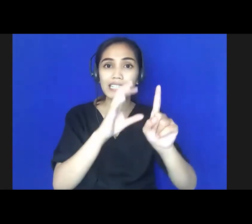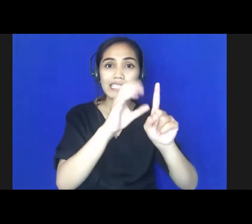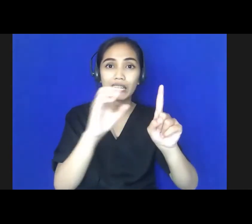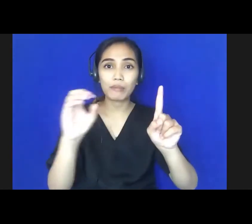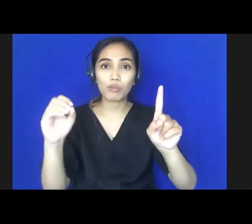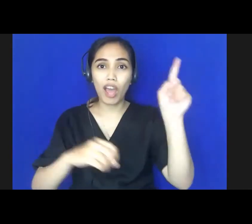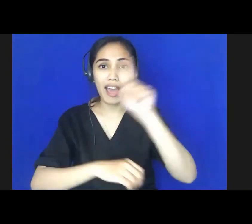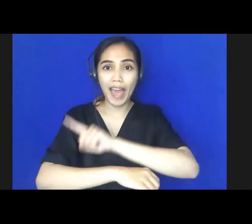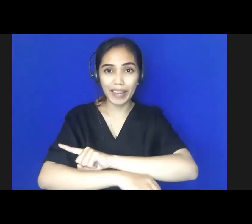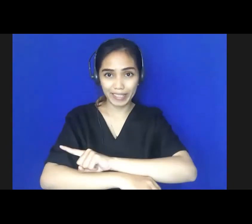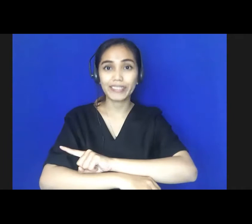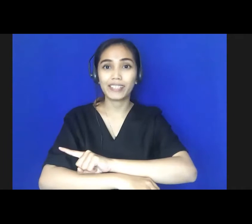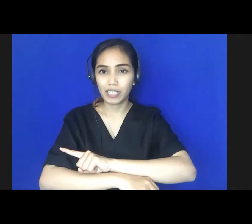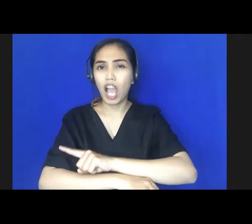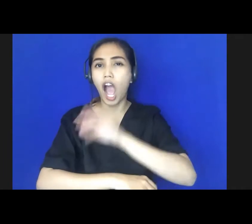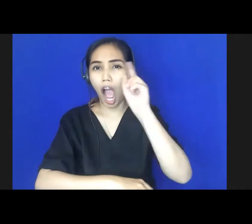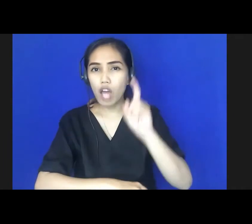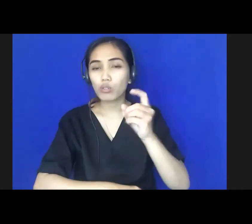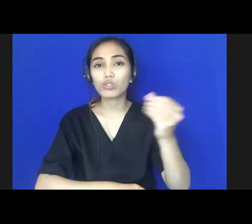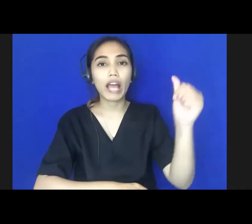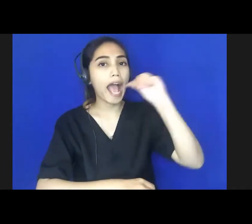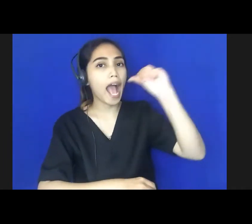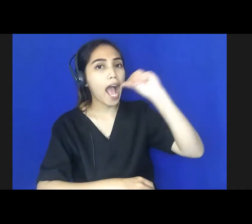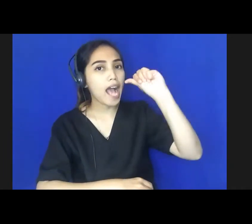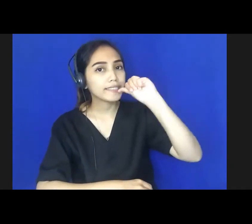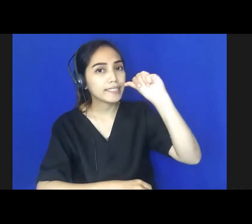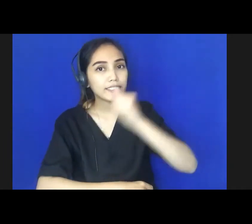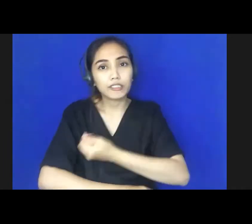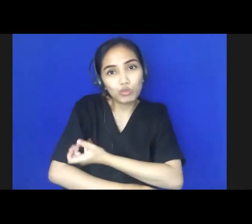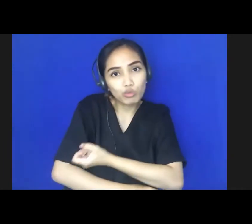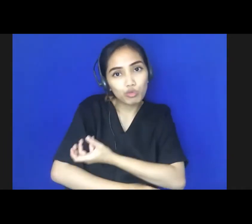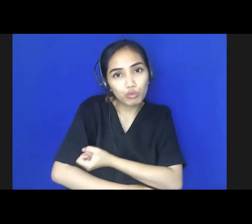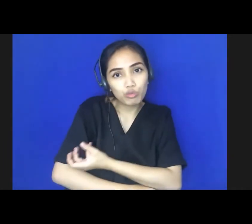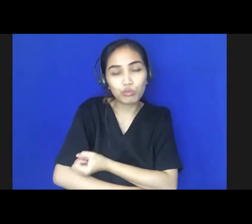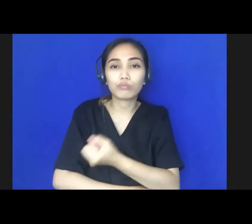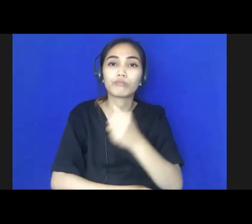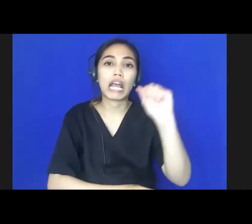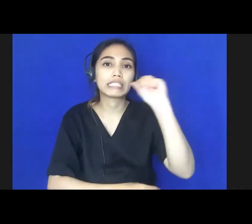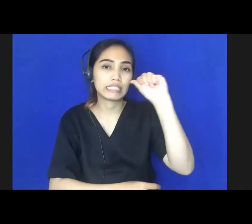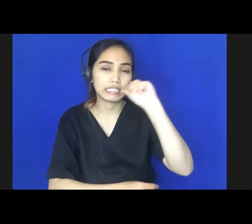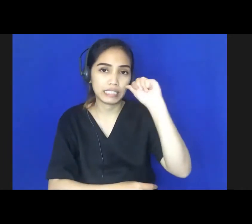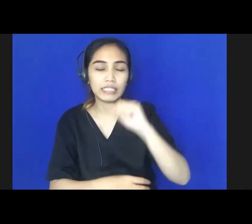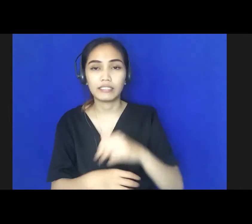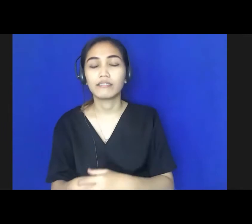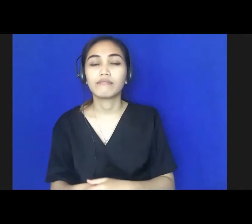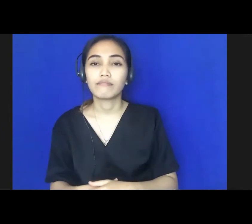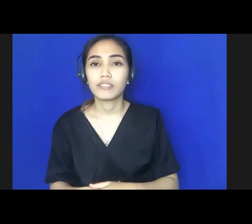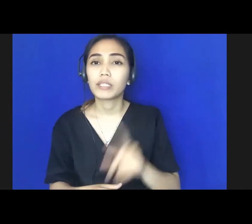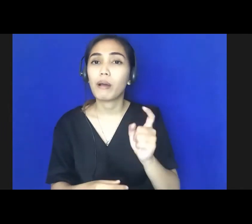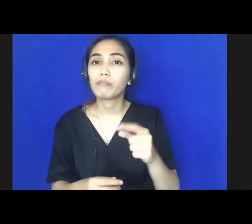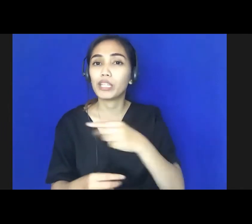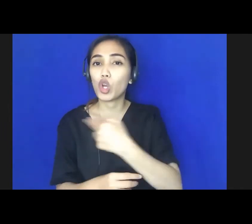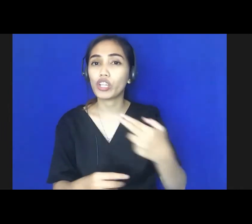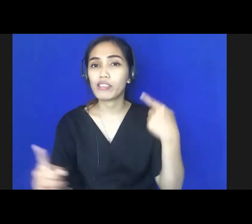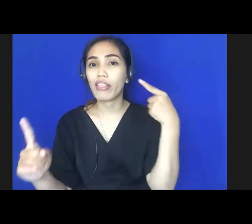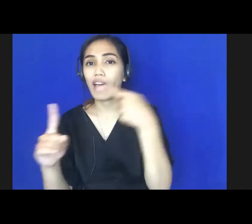Karena Indonesia sendiri saat ini sudah menargetkan untuk menurunkan angka stunting